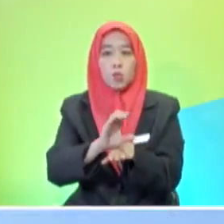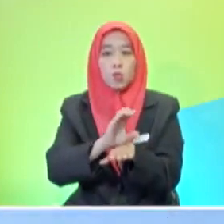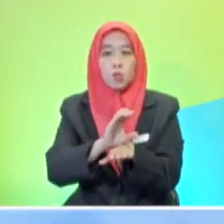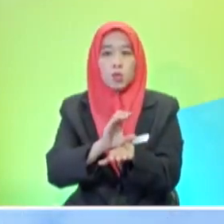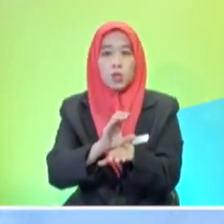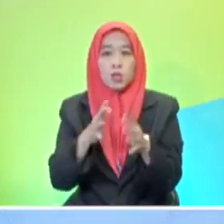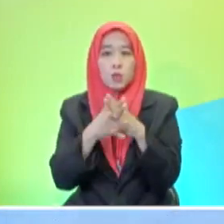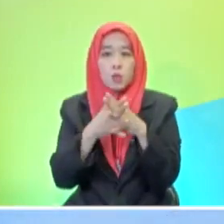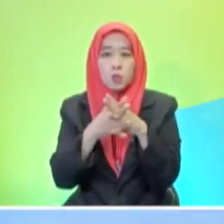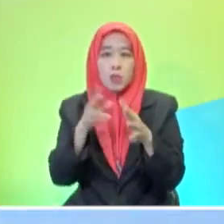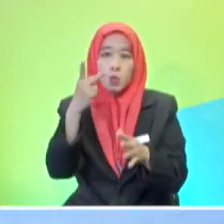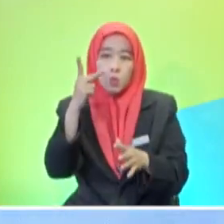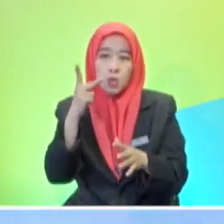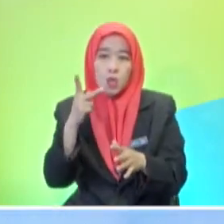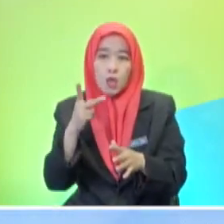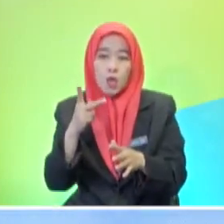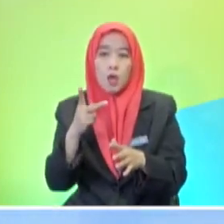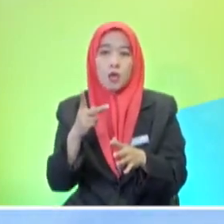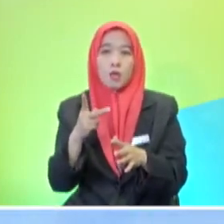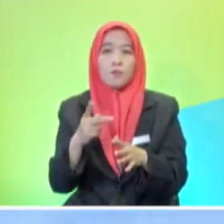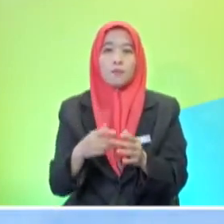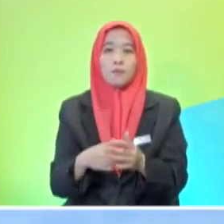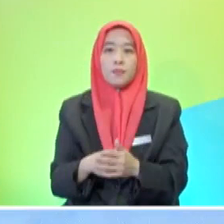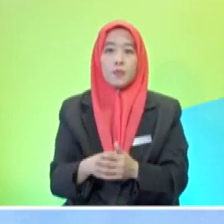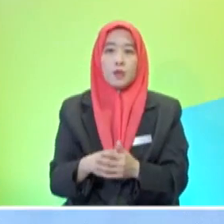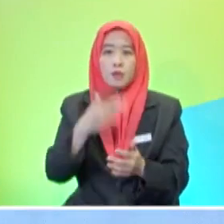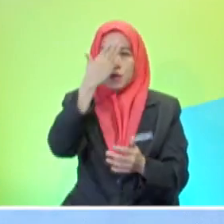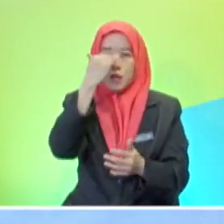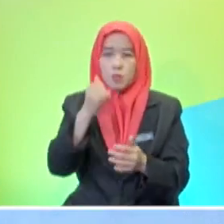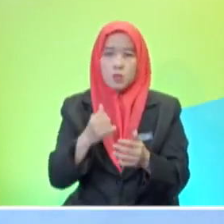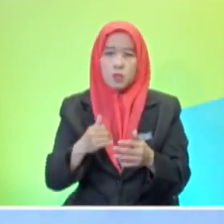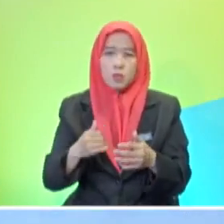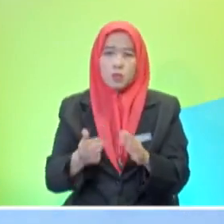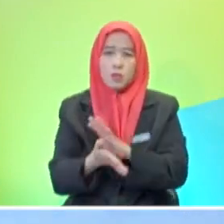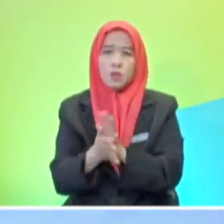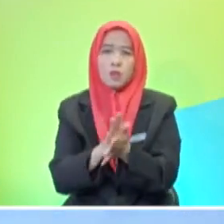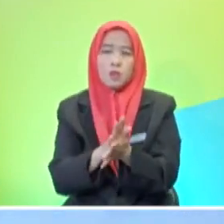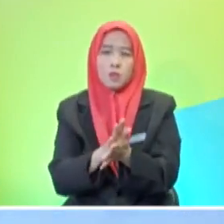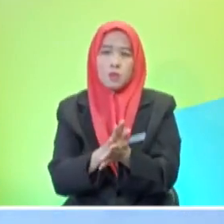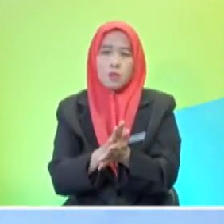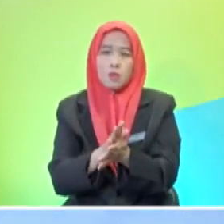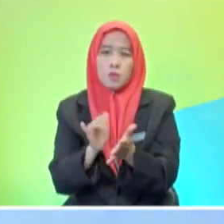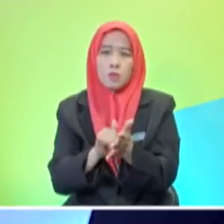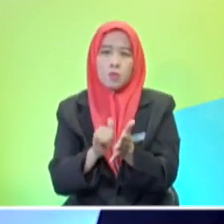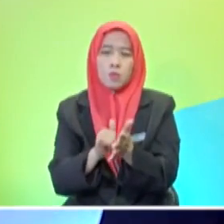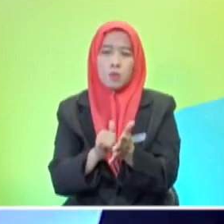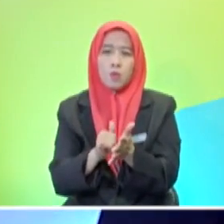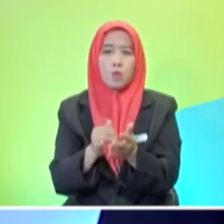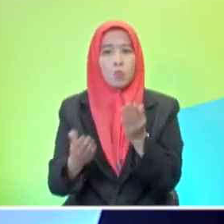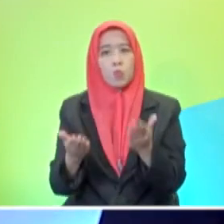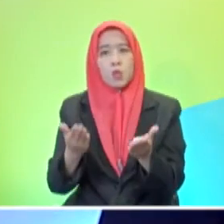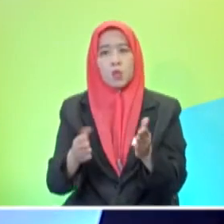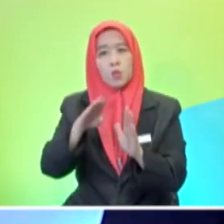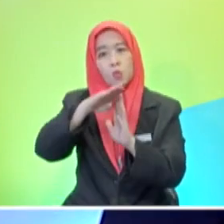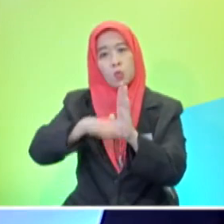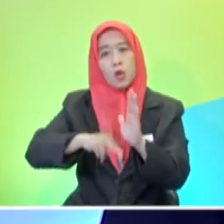sikit cikgu. Okey, daunnya agak coklat dan agak kuning sikit. Kenapa jadi macam tu? Kerana mungkinlah kat sini dia kurang